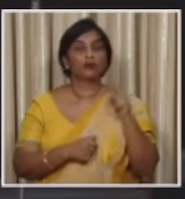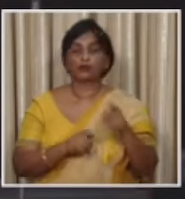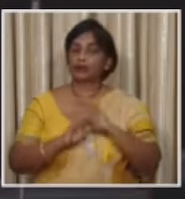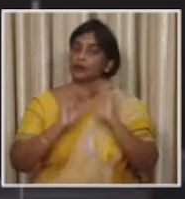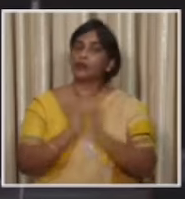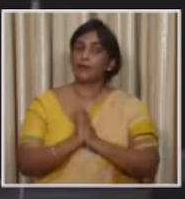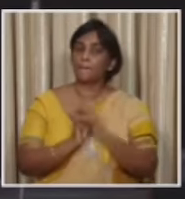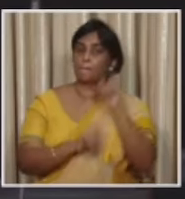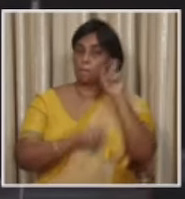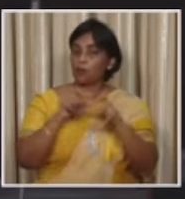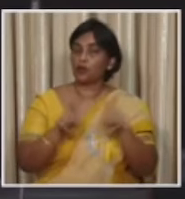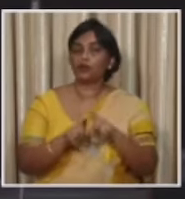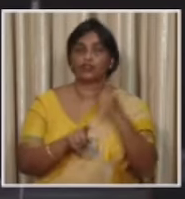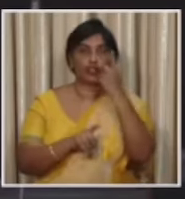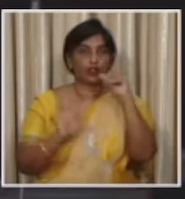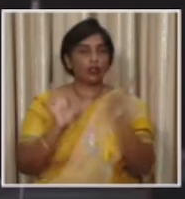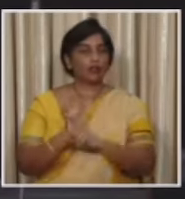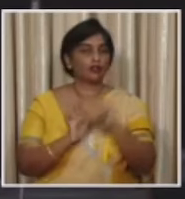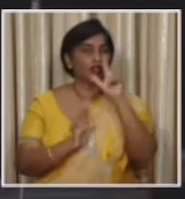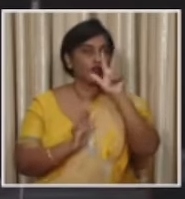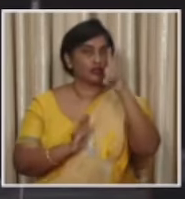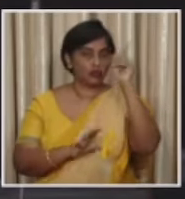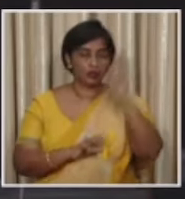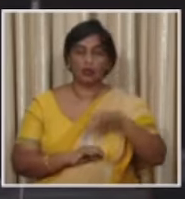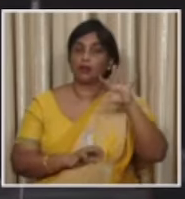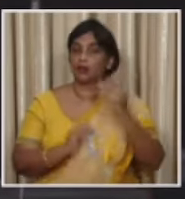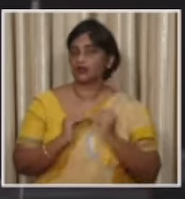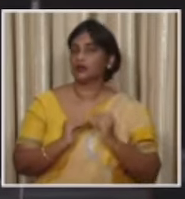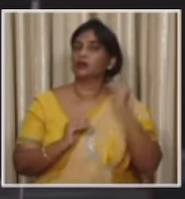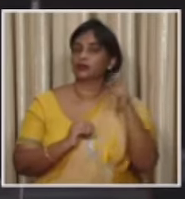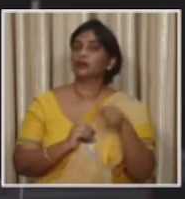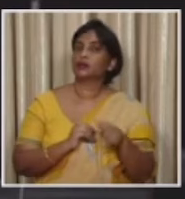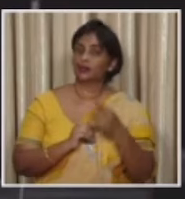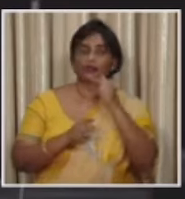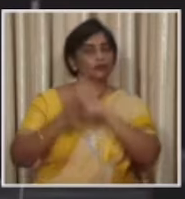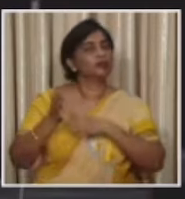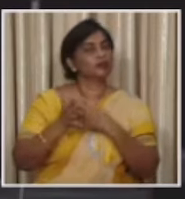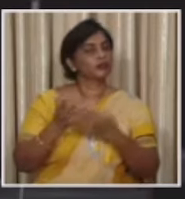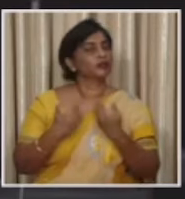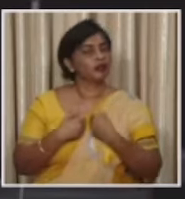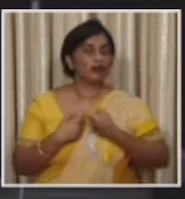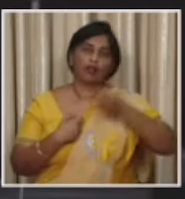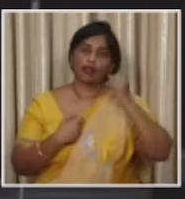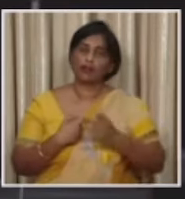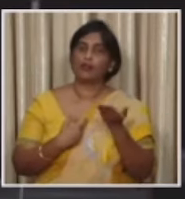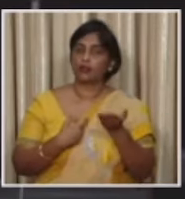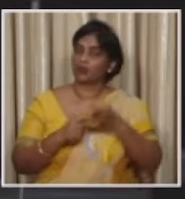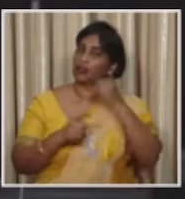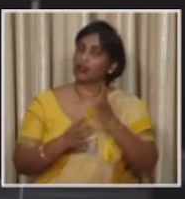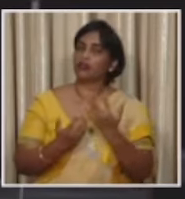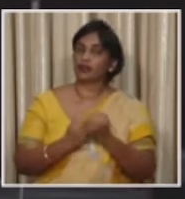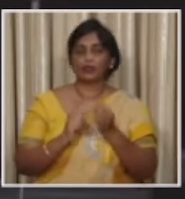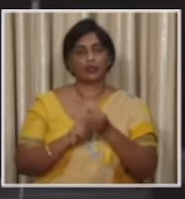ප්‍රමාණය පුද්ගලයන් හැටියට 12,80,500 දක්වා වැඩි කරන්න අයවැය ලේකඩෙන් අපි අවසරය ඉල්ලුවා. ඒකට අනුමැතිය